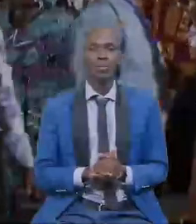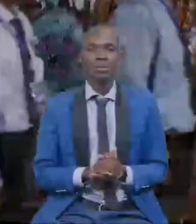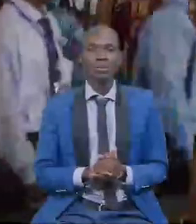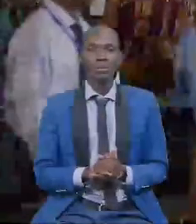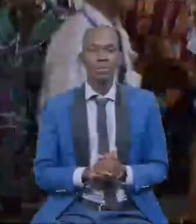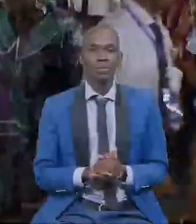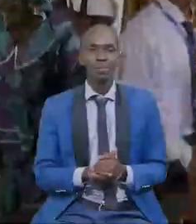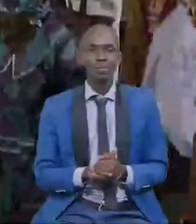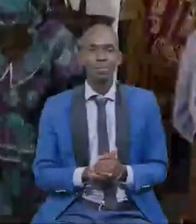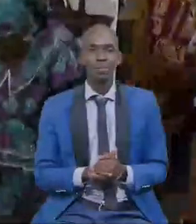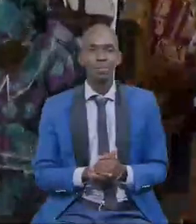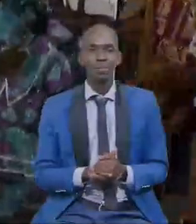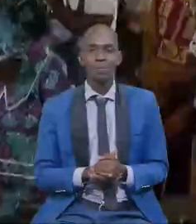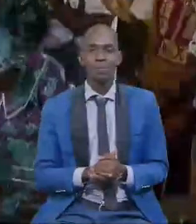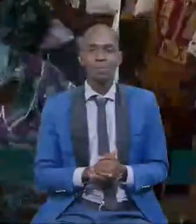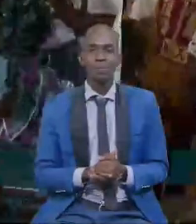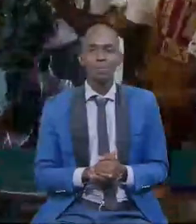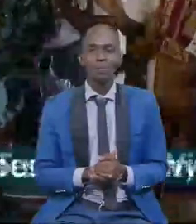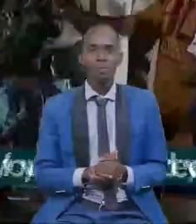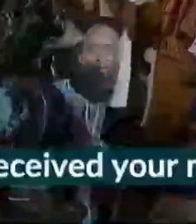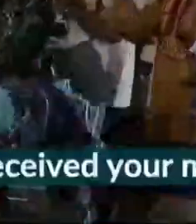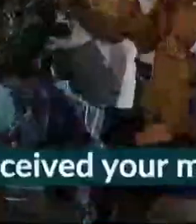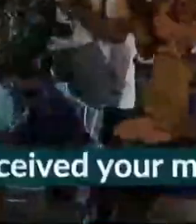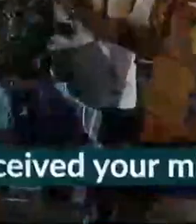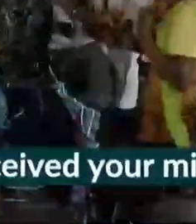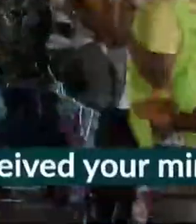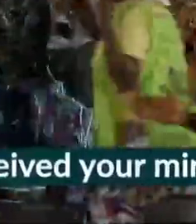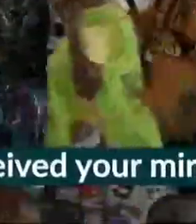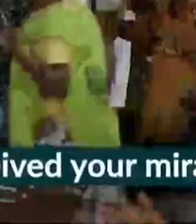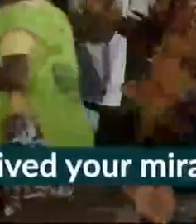Acclamez très fort le Seigneur.